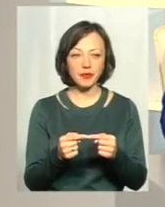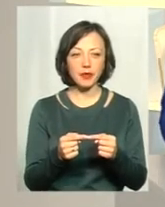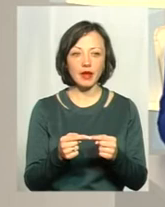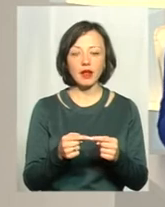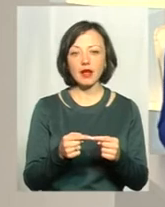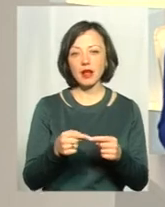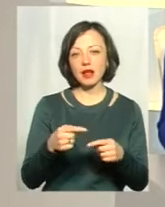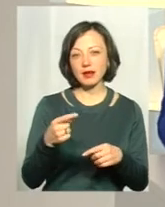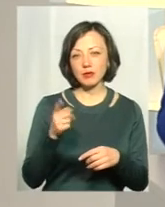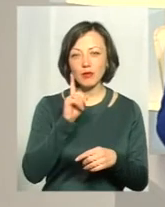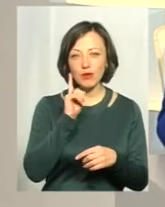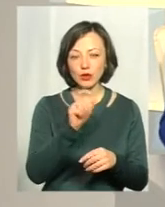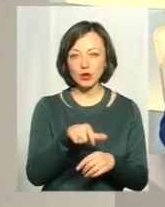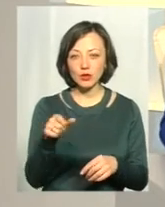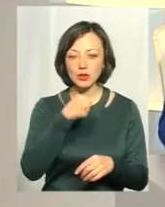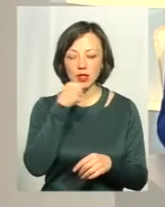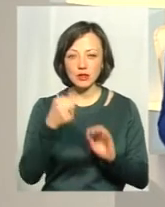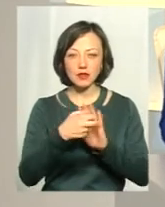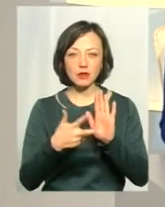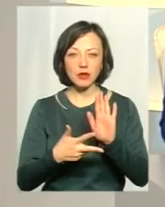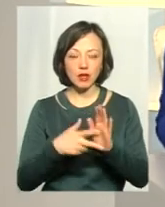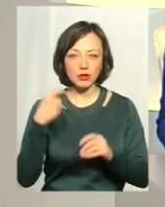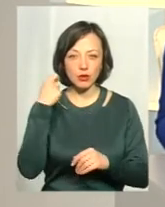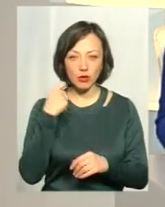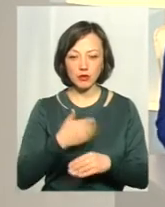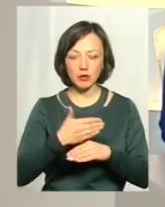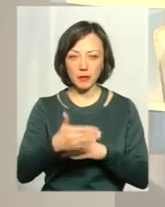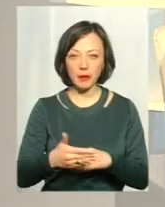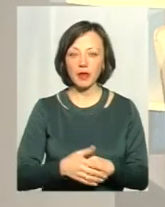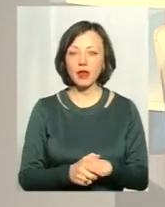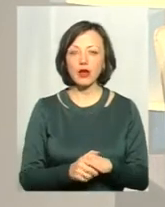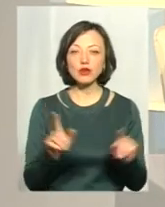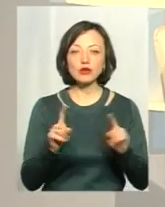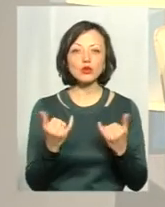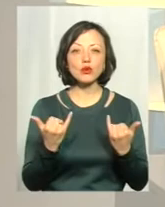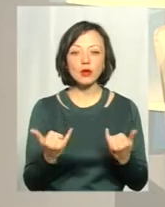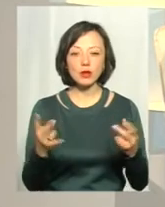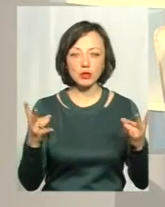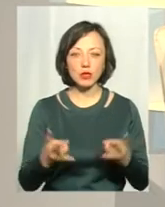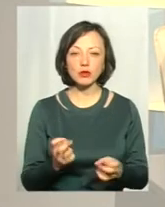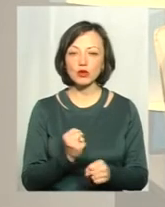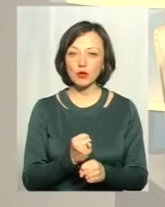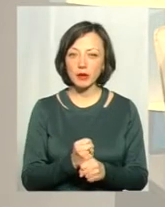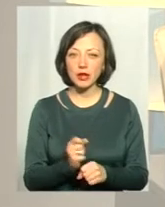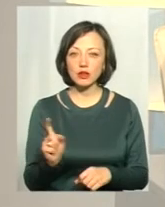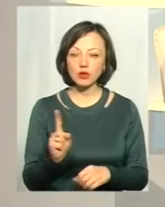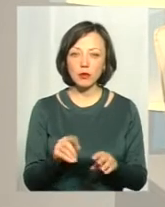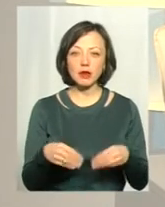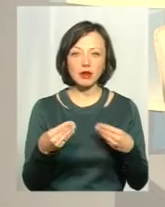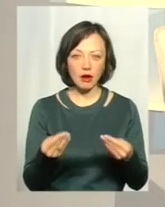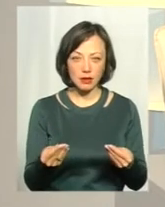підлітки, так, вже старші після 18 років. Що сьогодні потрібно зробити, аби